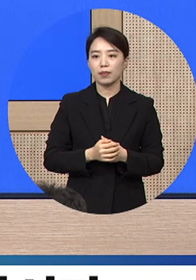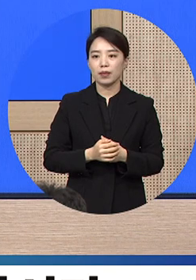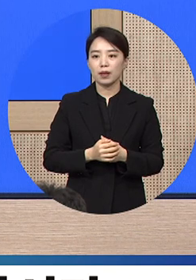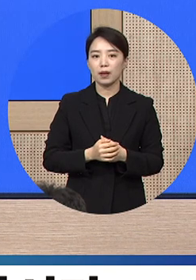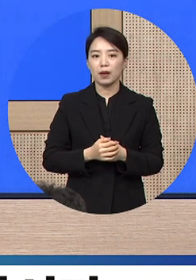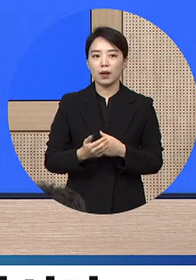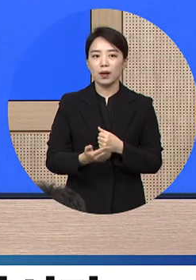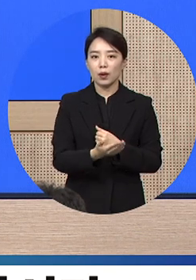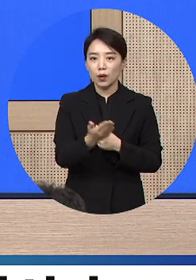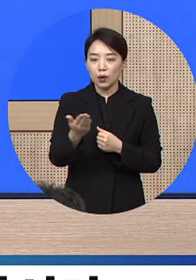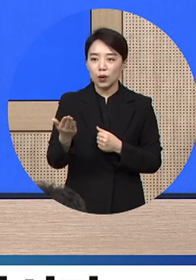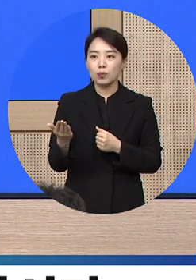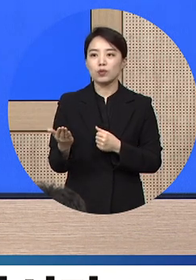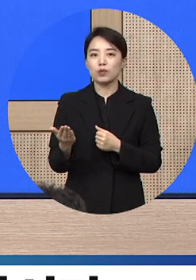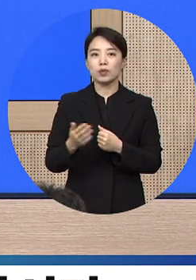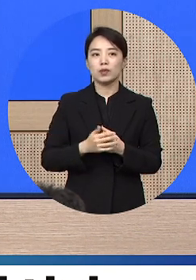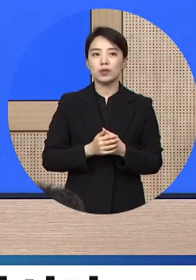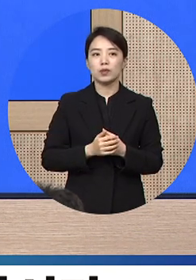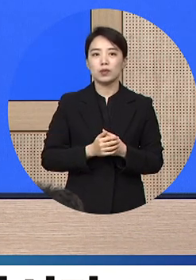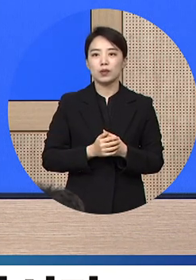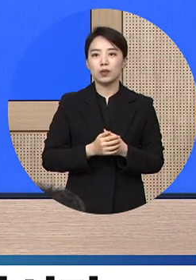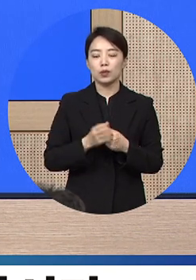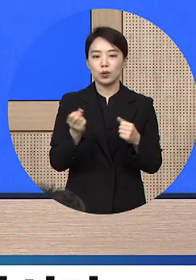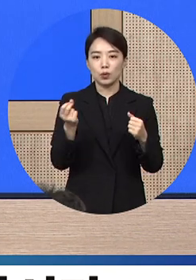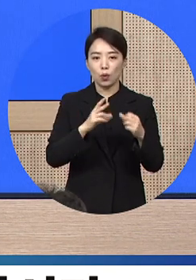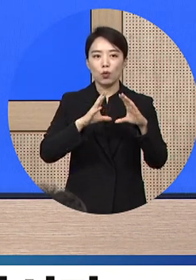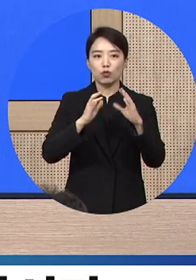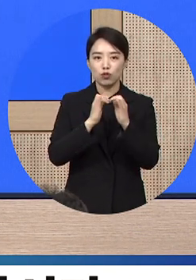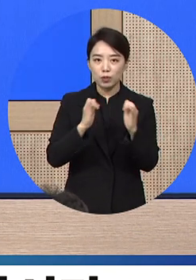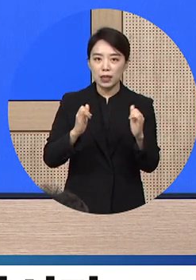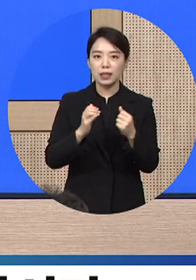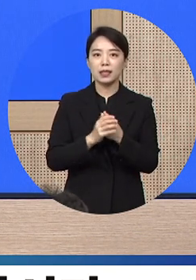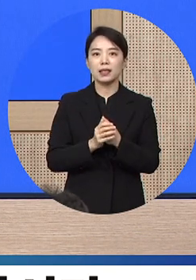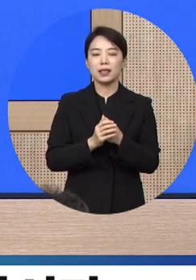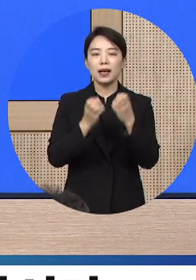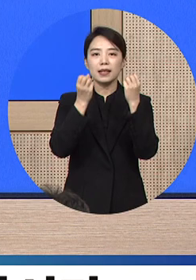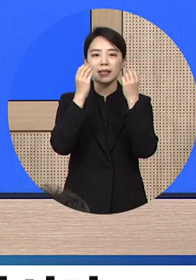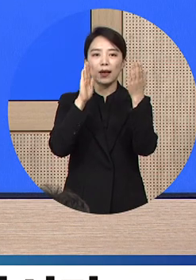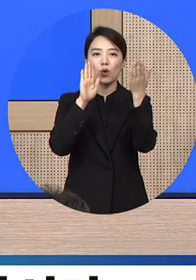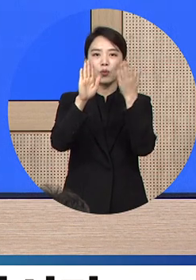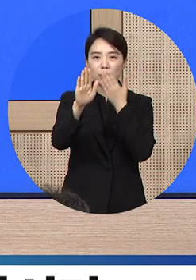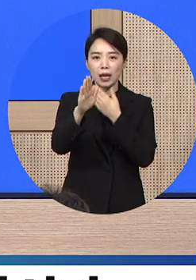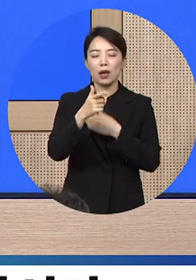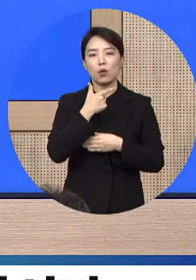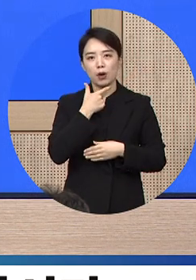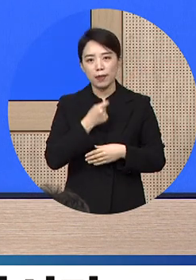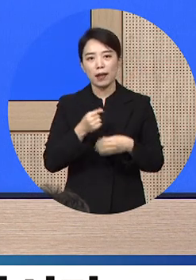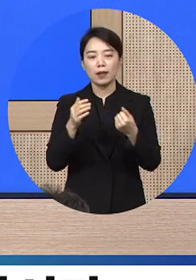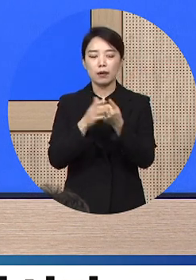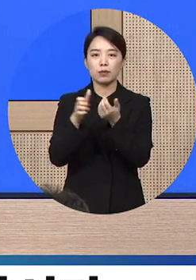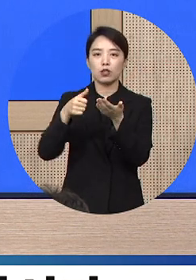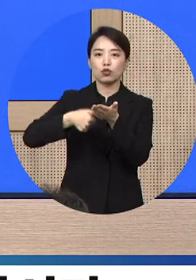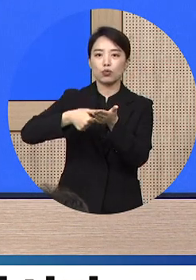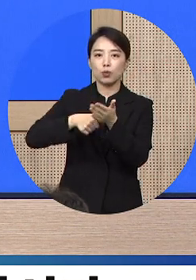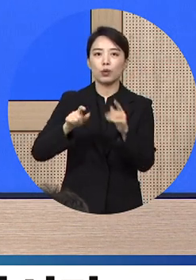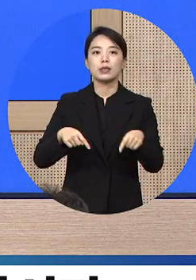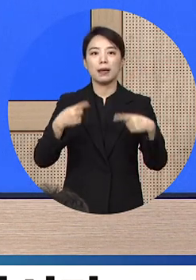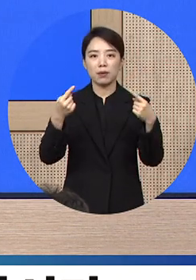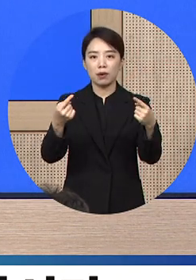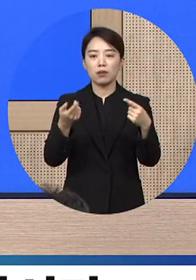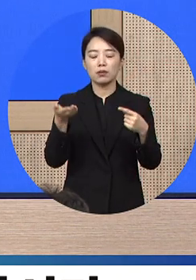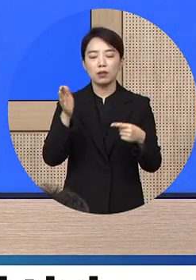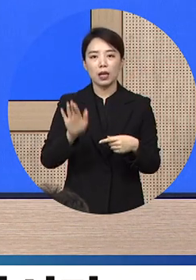여기 계신 모든 우리 기자분들, 우리 국민들 새로운 미래를 보고 다 투표를 하셨을 겁니다. 그런데